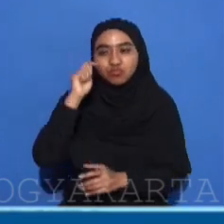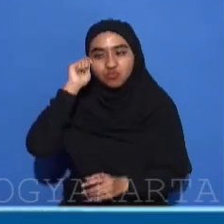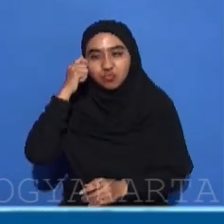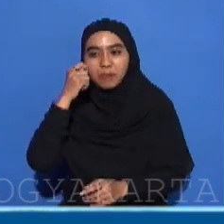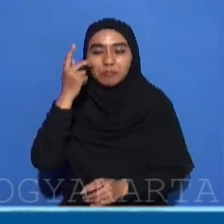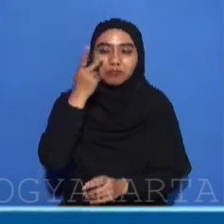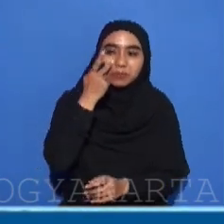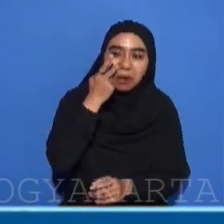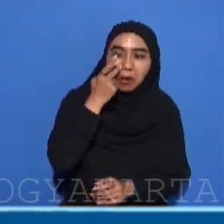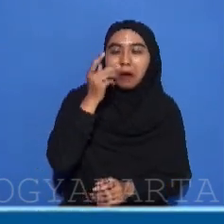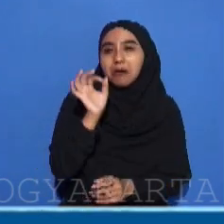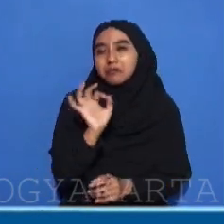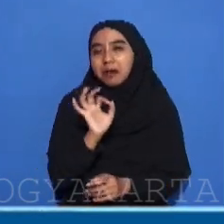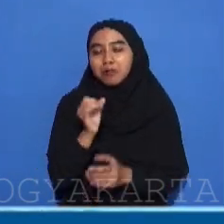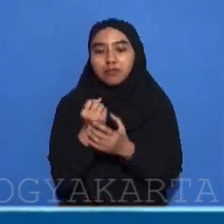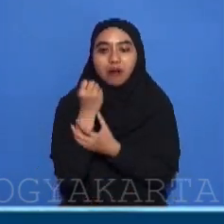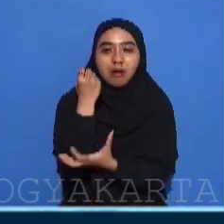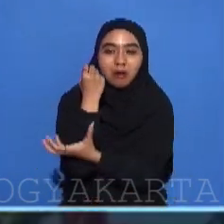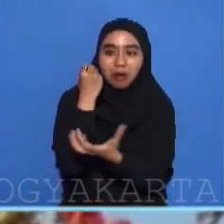jalaran Toyo